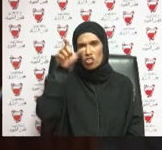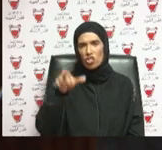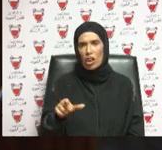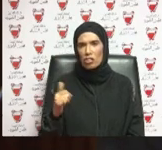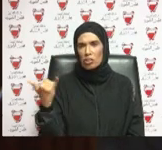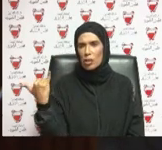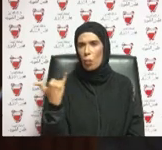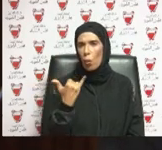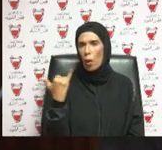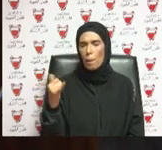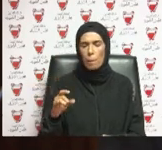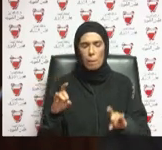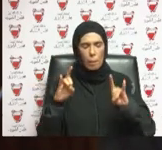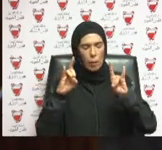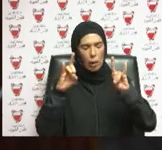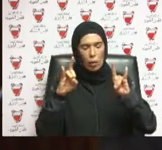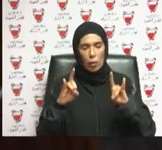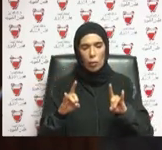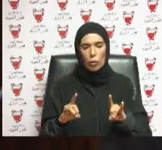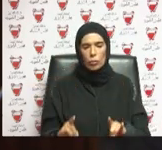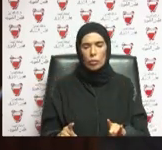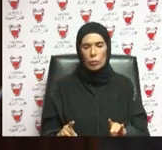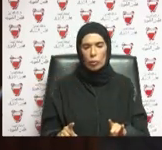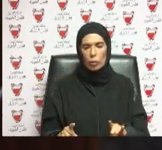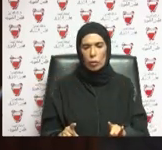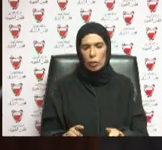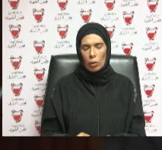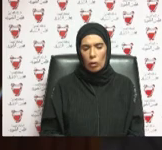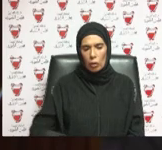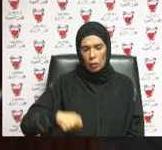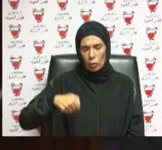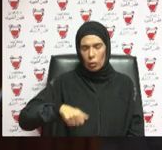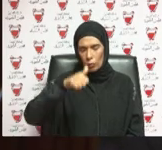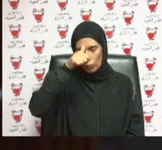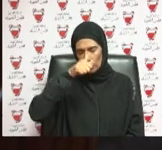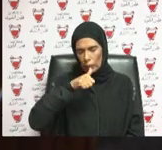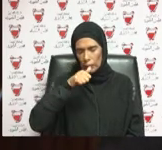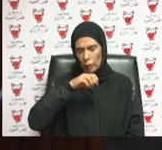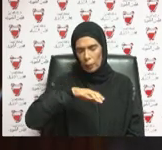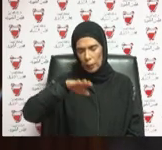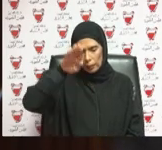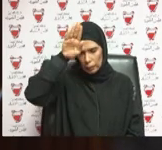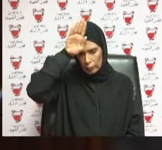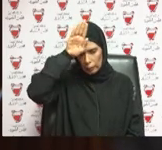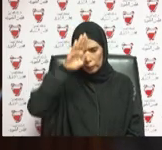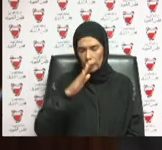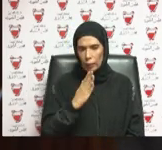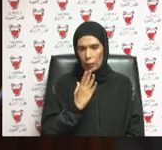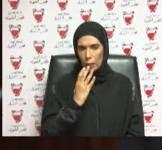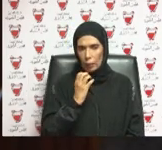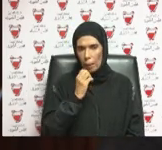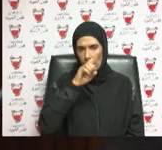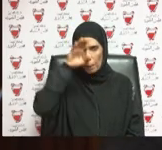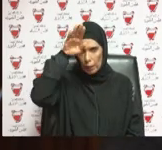الطراز الأول، فأرفع أحر التعازي وأصدق المواساة إلى مقام سيد البلاد جلالة الملك